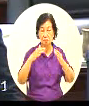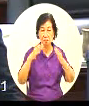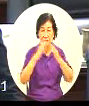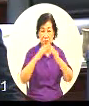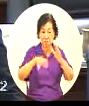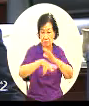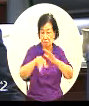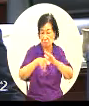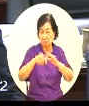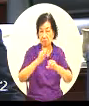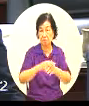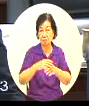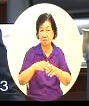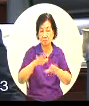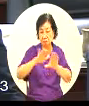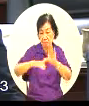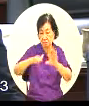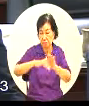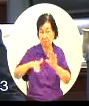蔡局长。